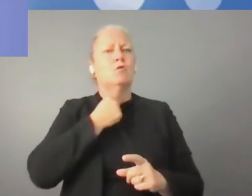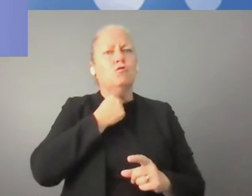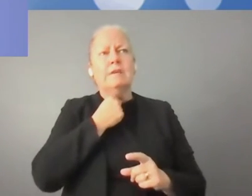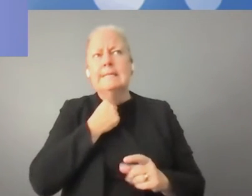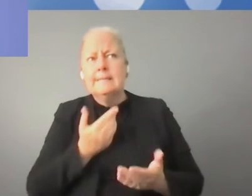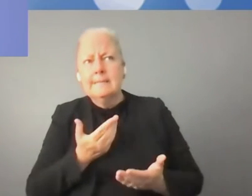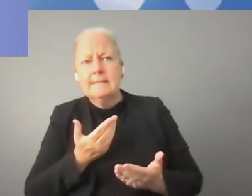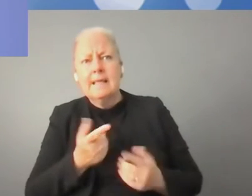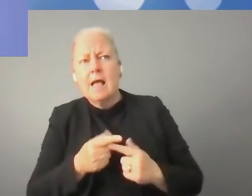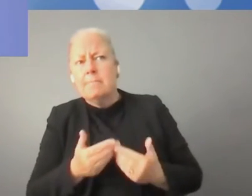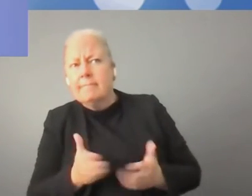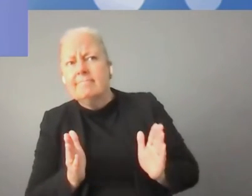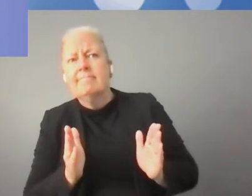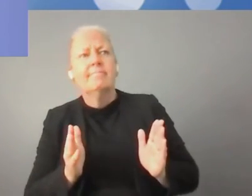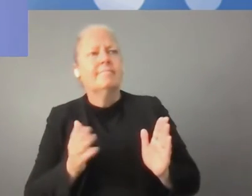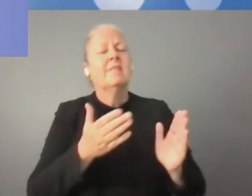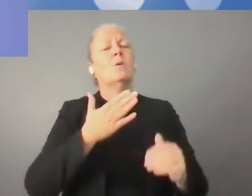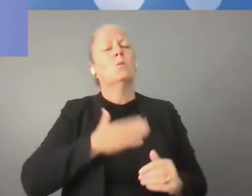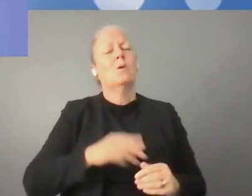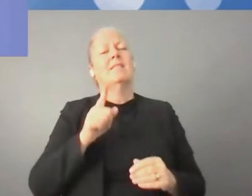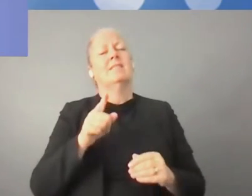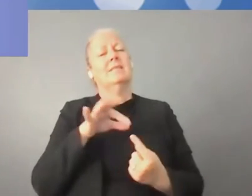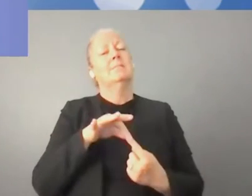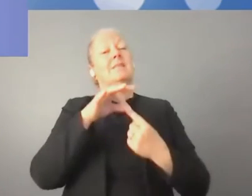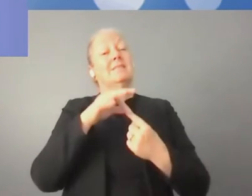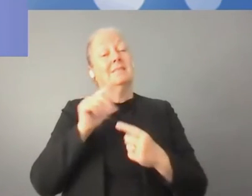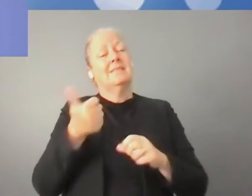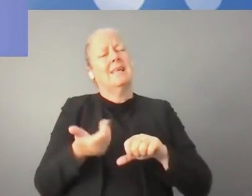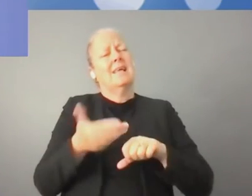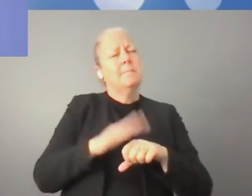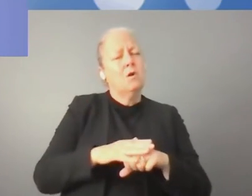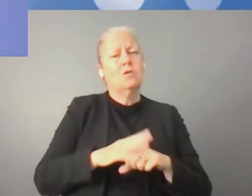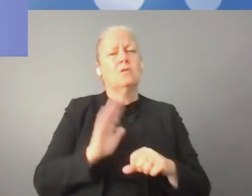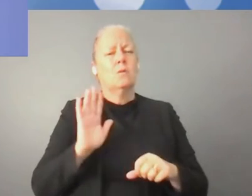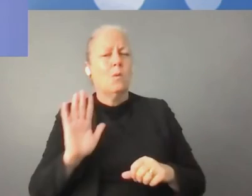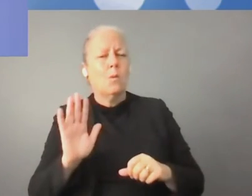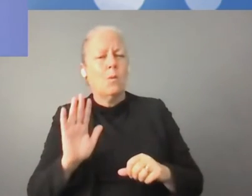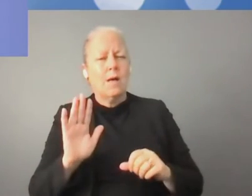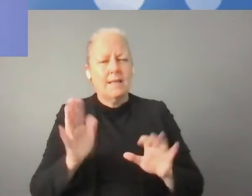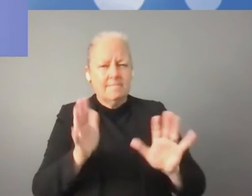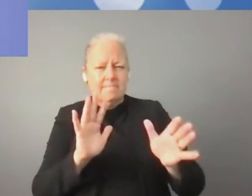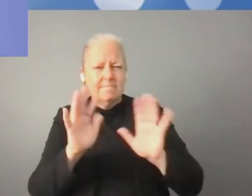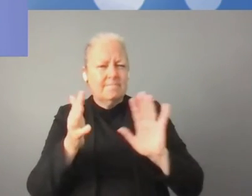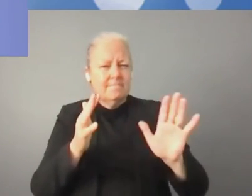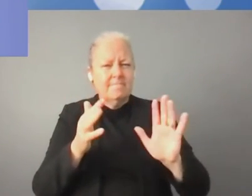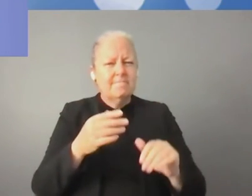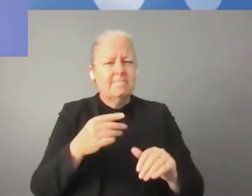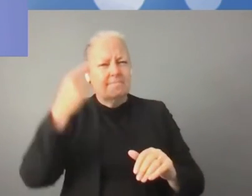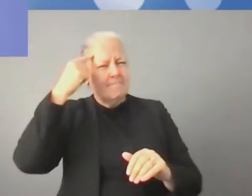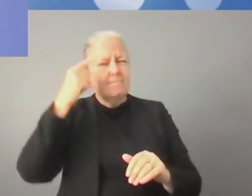чтобы можно было дойти к софинансированию, совместному финансированию. Несколько лет мы